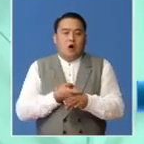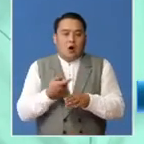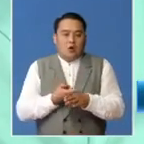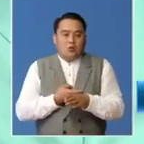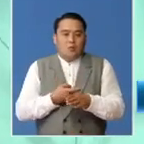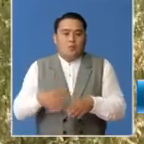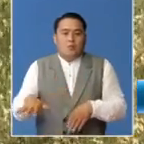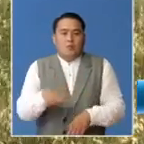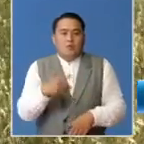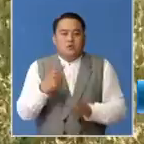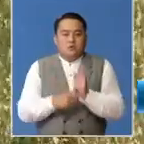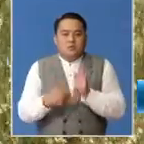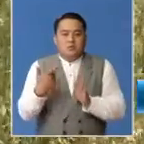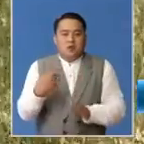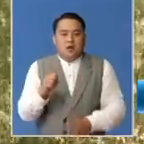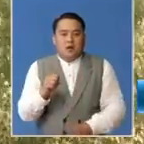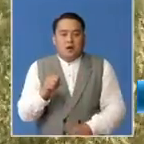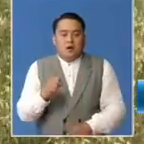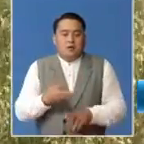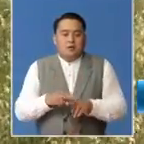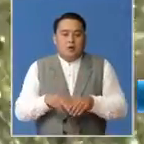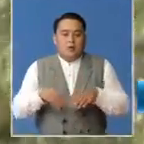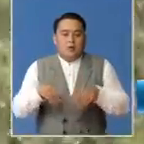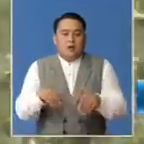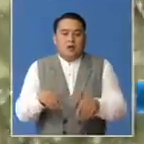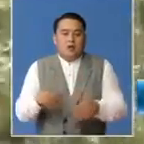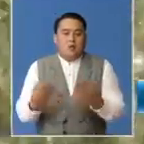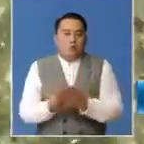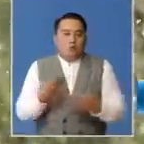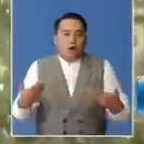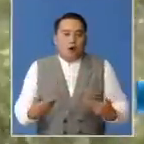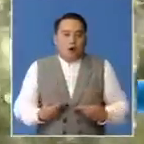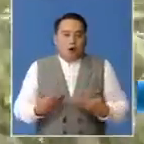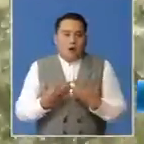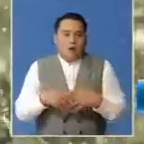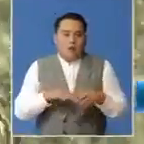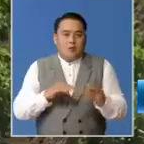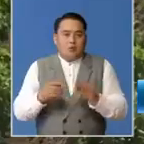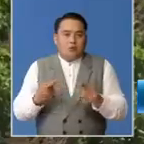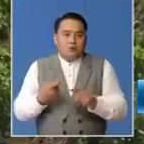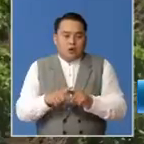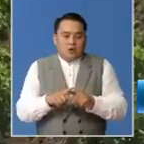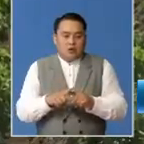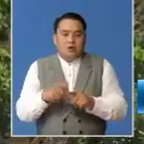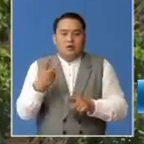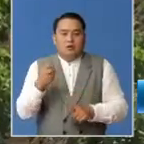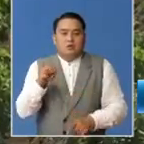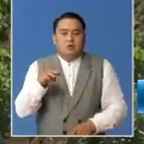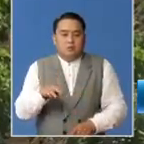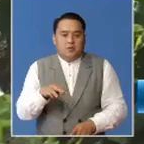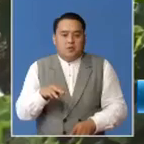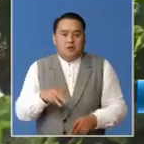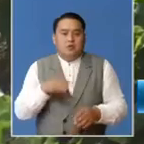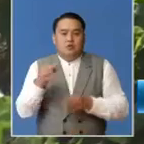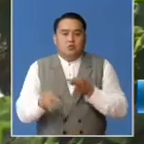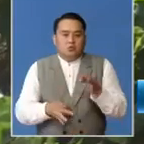на площади в 75 гектаров. Для его полива они используют современный голландский оросительный аппарат. Длиной в 300 метров он за сутки поливает